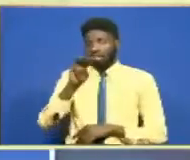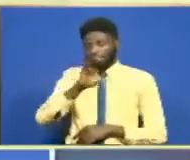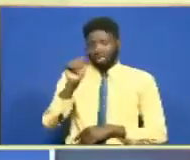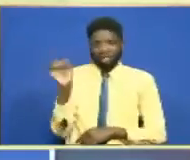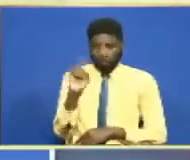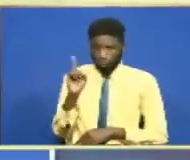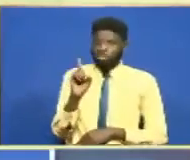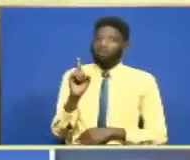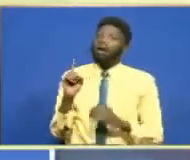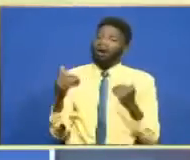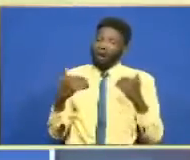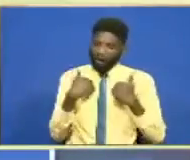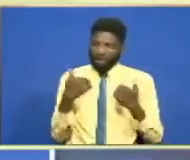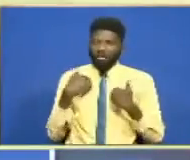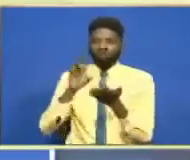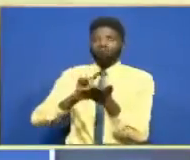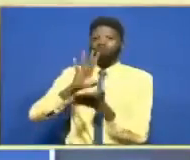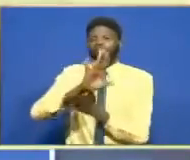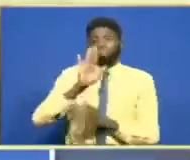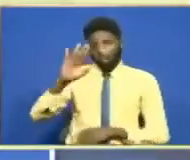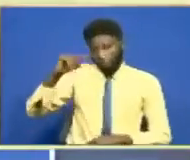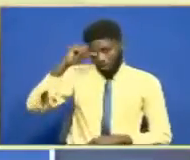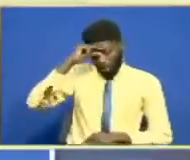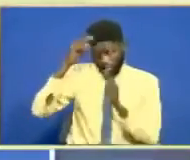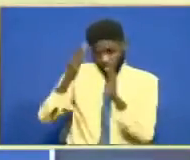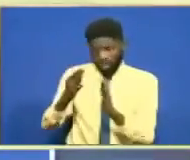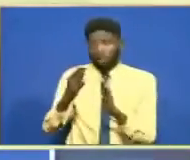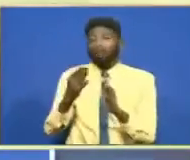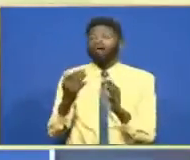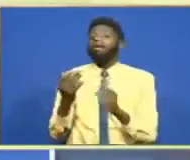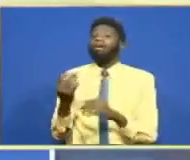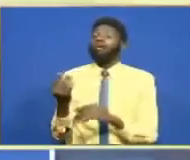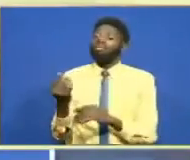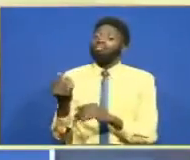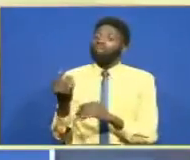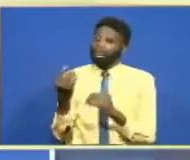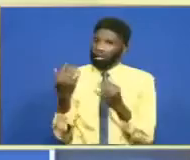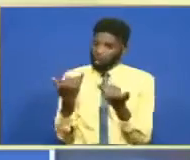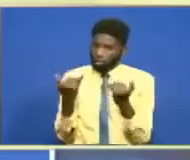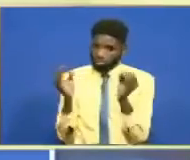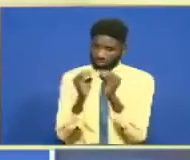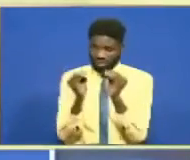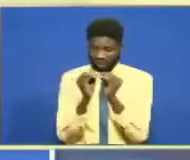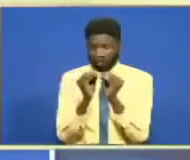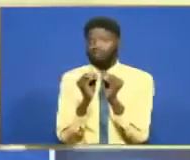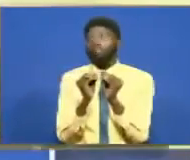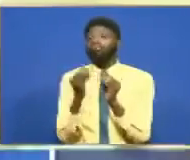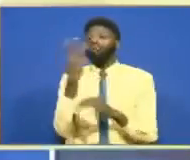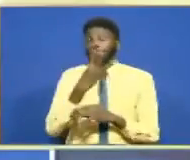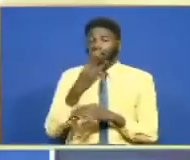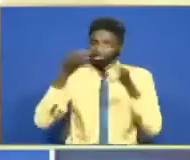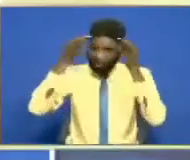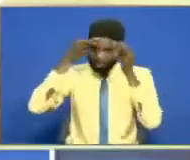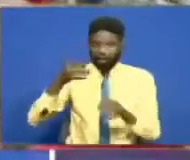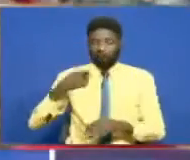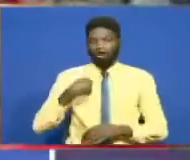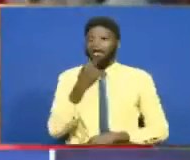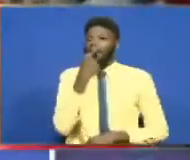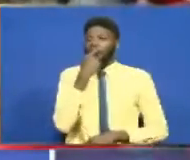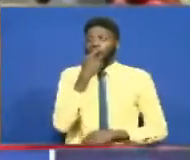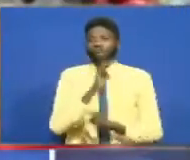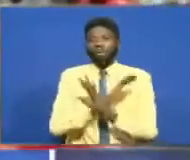Sasa anakuja kwangu Jumatano tuone vile tutafanya. Hawa ndio wataamua. Mimi ni referee.